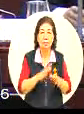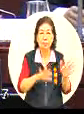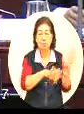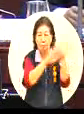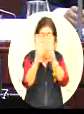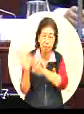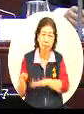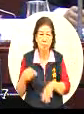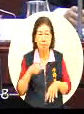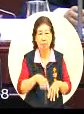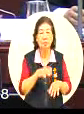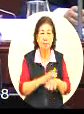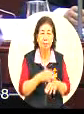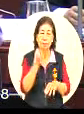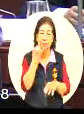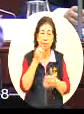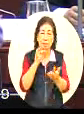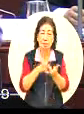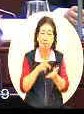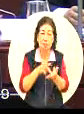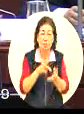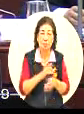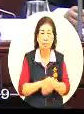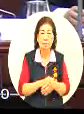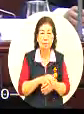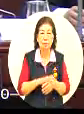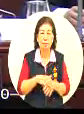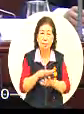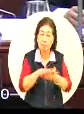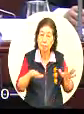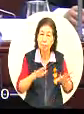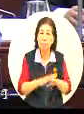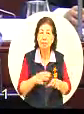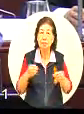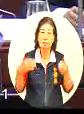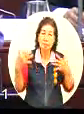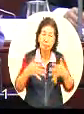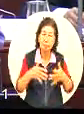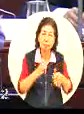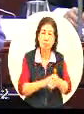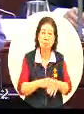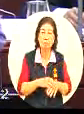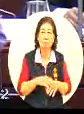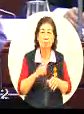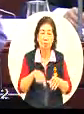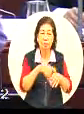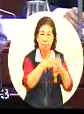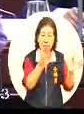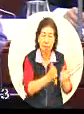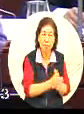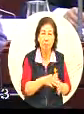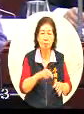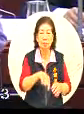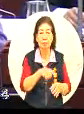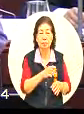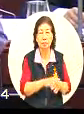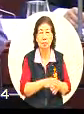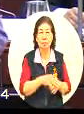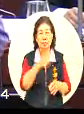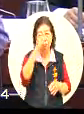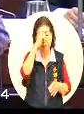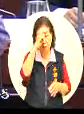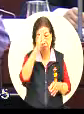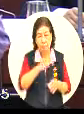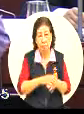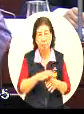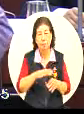下才能出租。就是说你们都安全没问题，好、哦，啊，这个部分所以讲，我的要求在建筑的